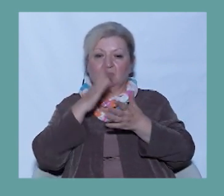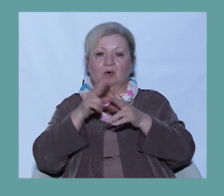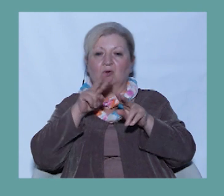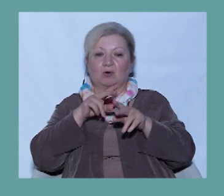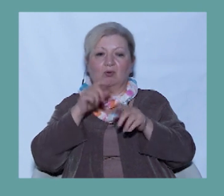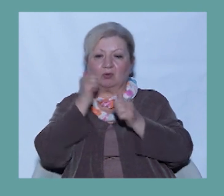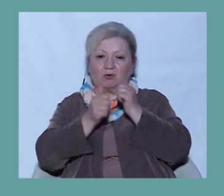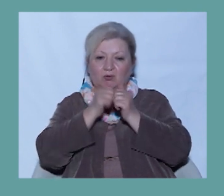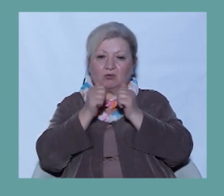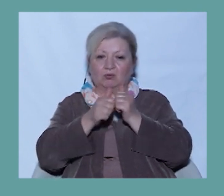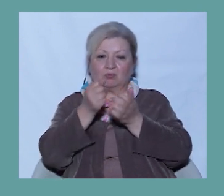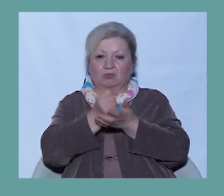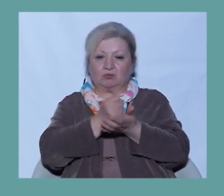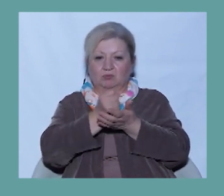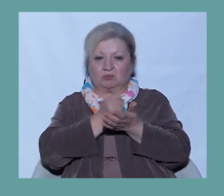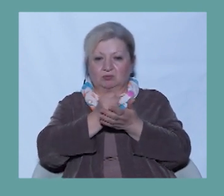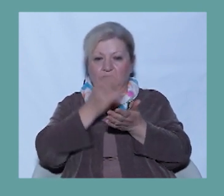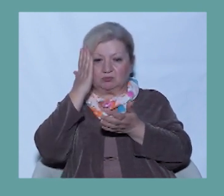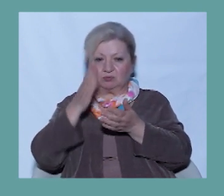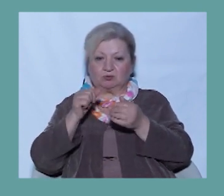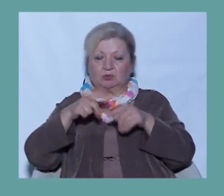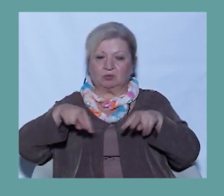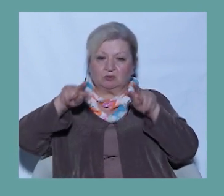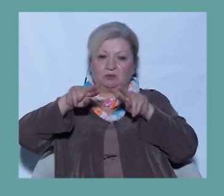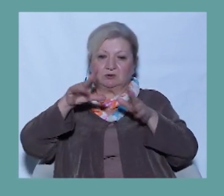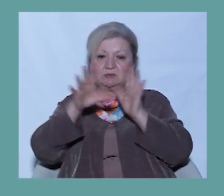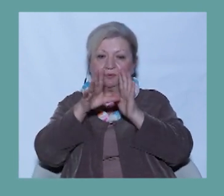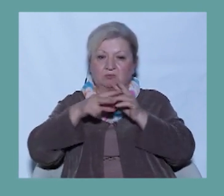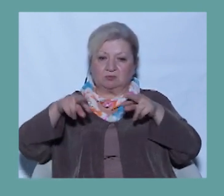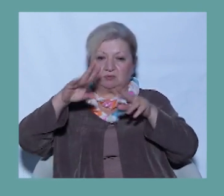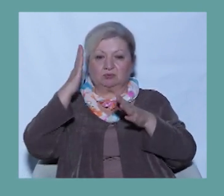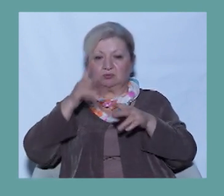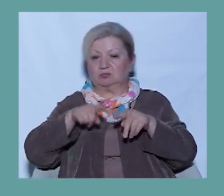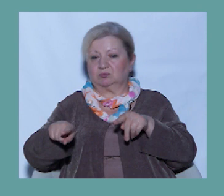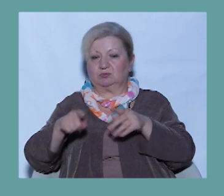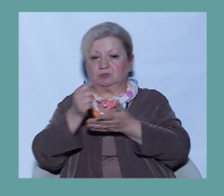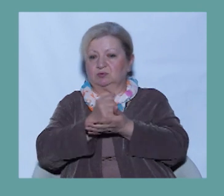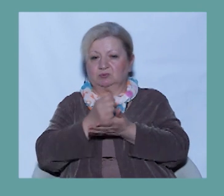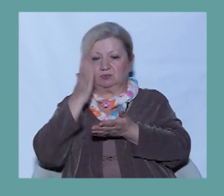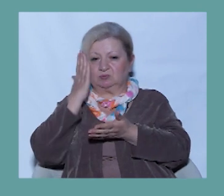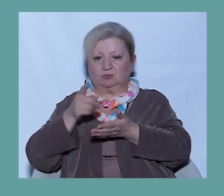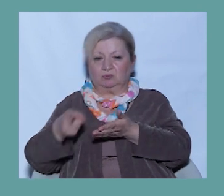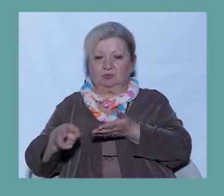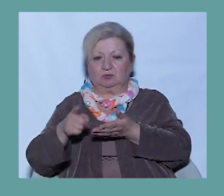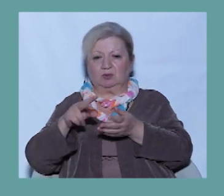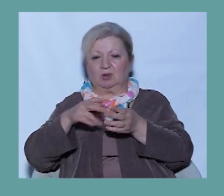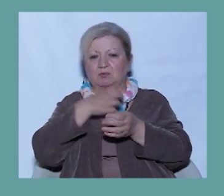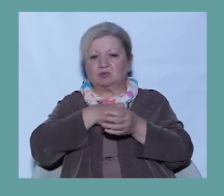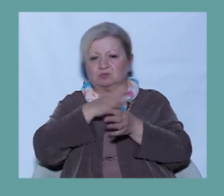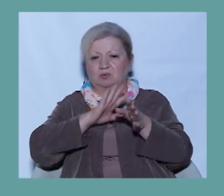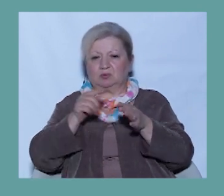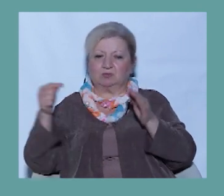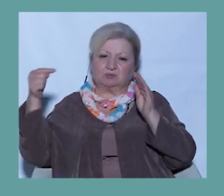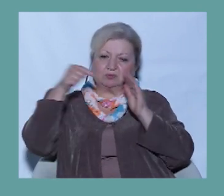ყოველთვის შენარჩუნდება სხვადასხვა ძაბის დროს. ჩვენ ახლა ძაბას რო გავზდით აქ, ისევ შენარჩუნდება ეს პროპორცია. არა აქვს მნიშვნელობა